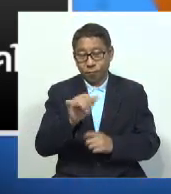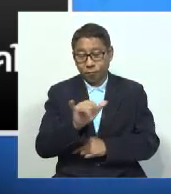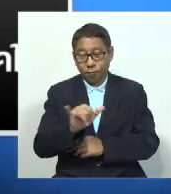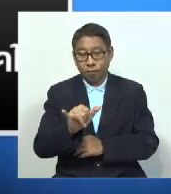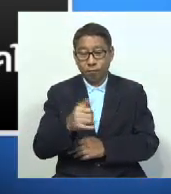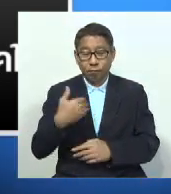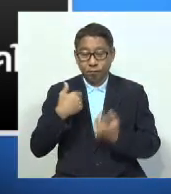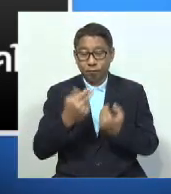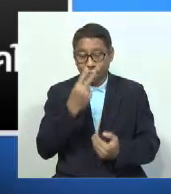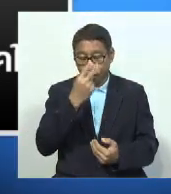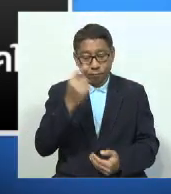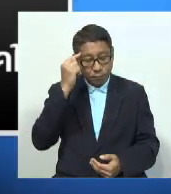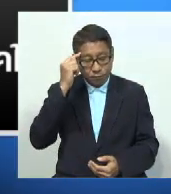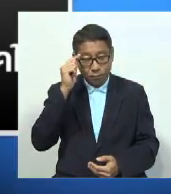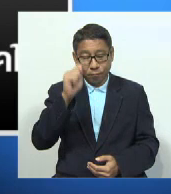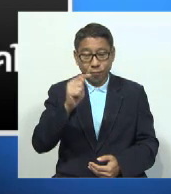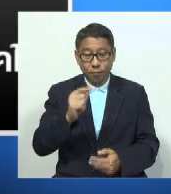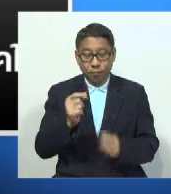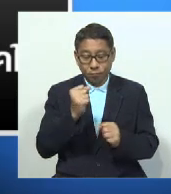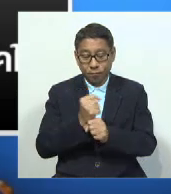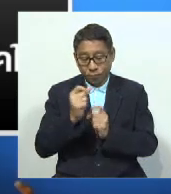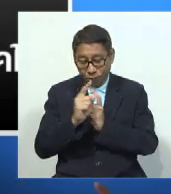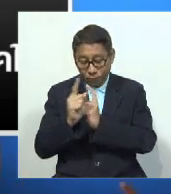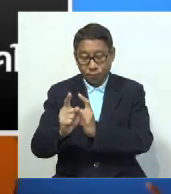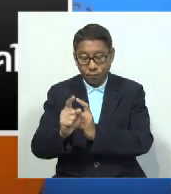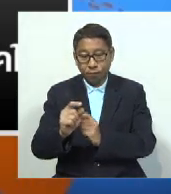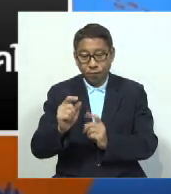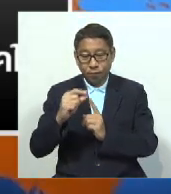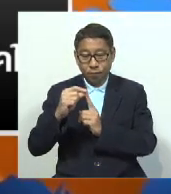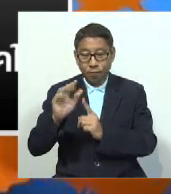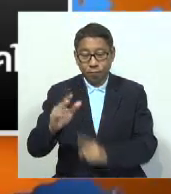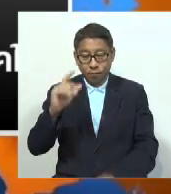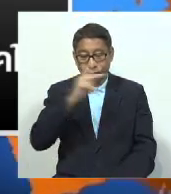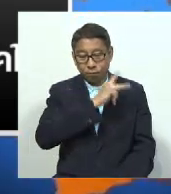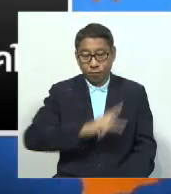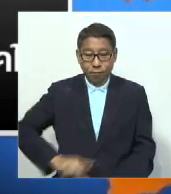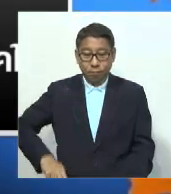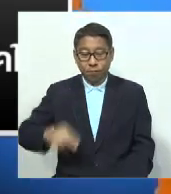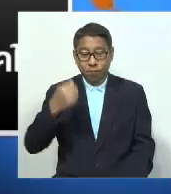ยังเห็นว่ามีความสำนึกเพราะว่าได้น้อมรับพระราชโองการไว้เหนือเกล้